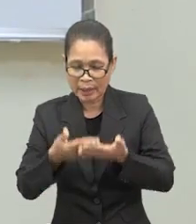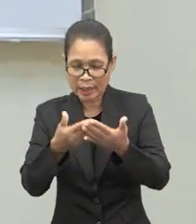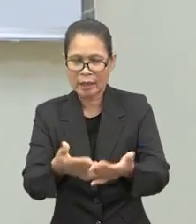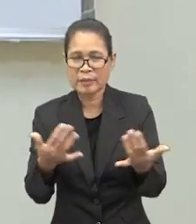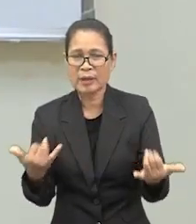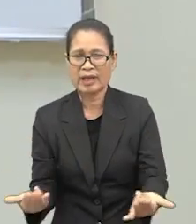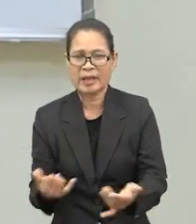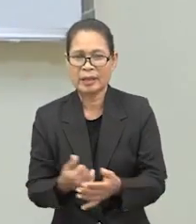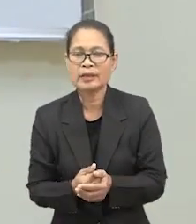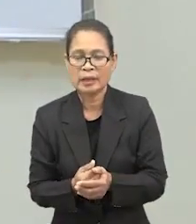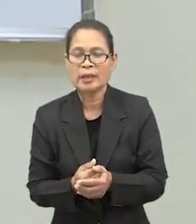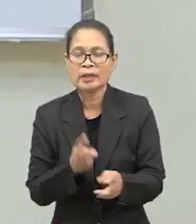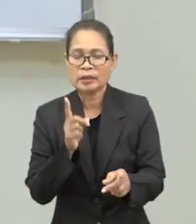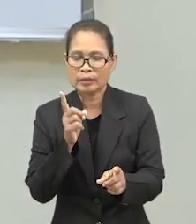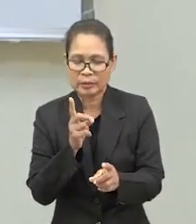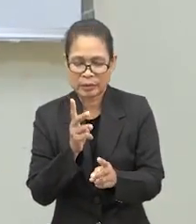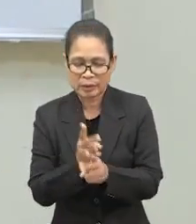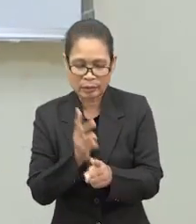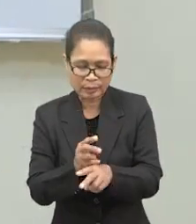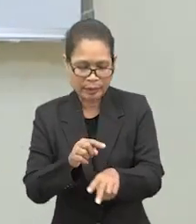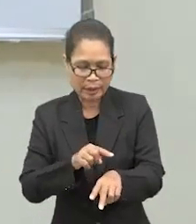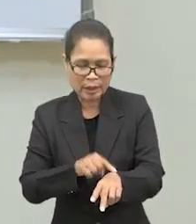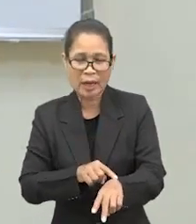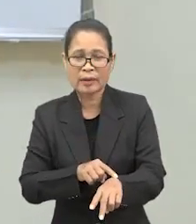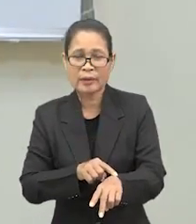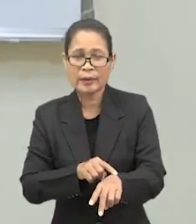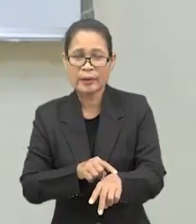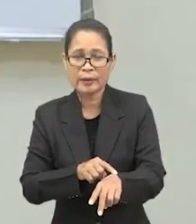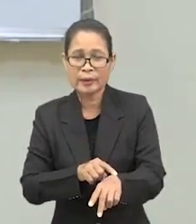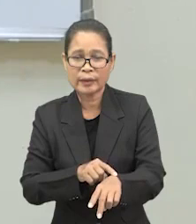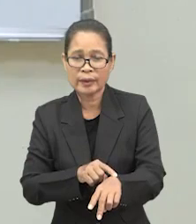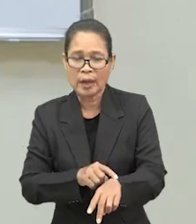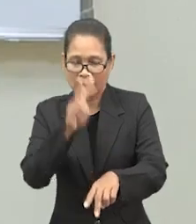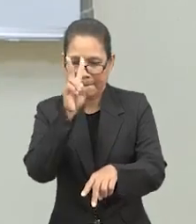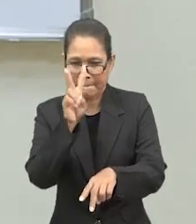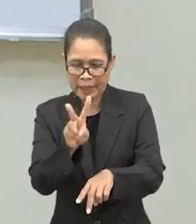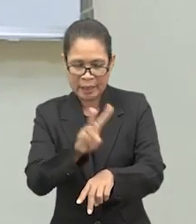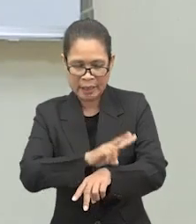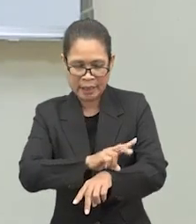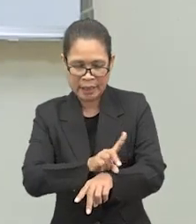bàn bằng cả mảnh nâng nhá chà nè cứu tục pê cứu chun côn